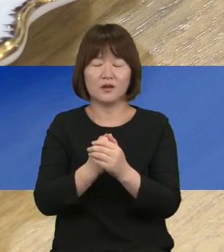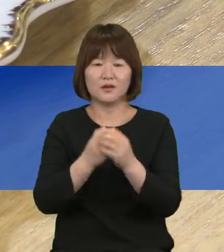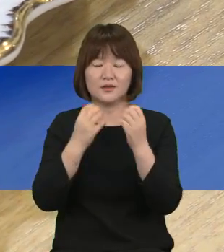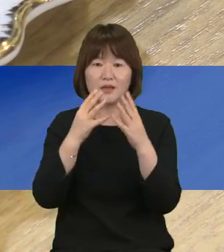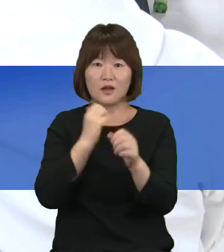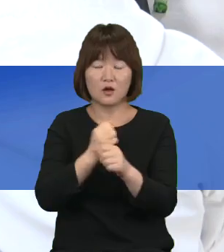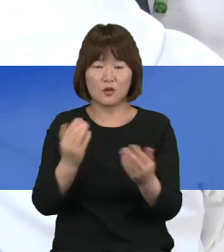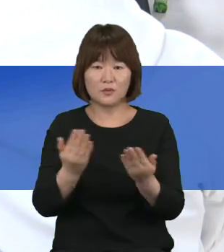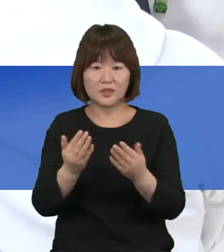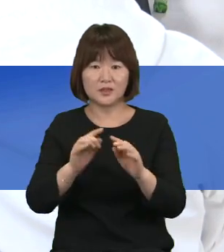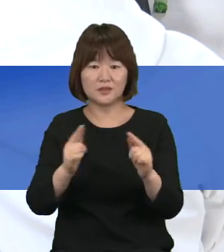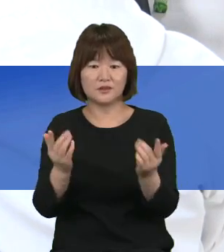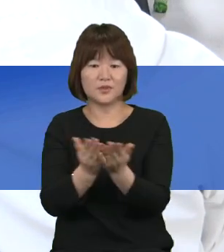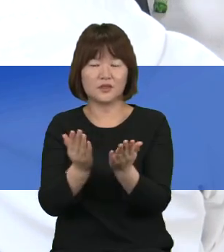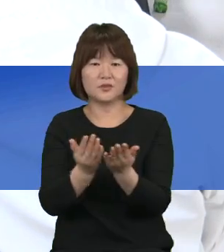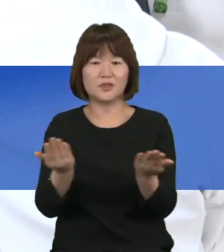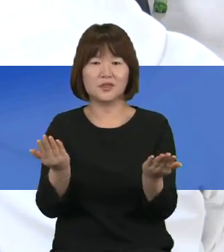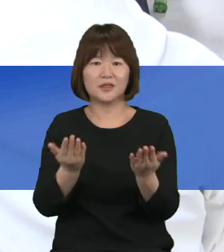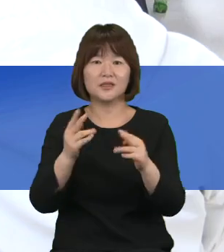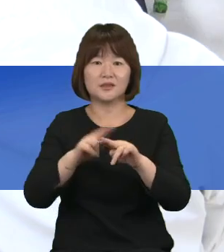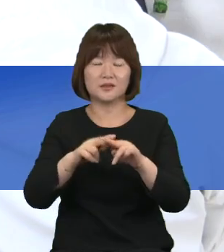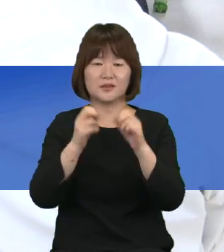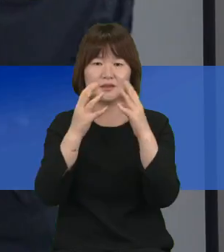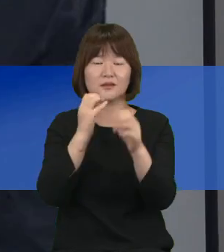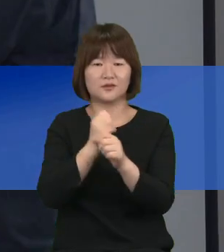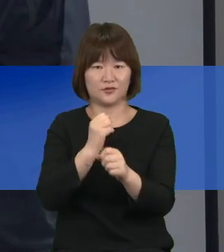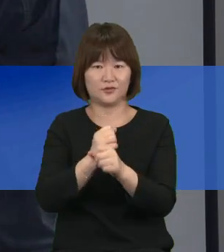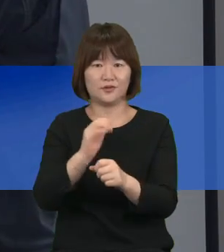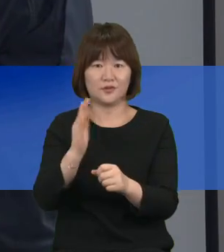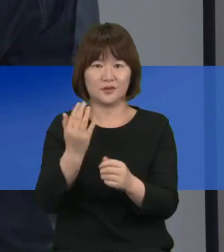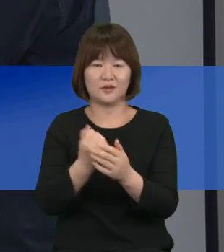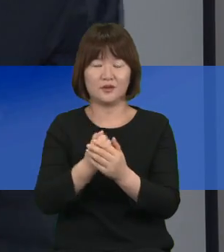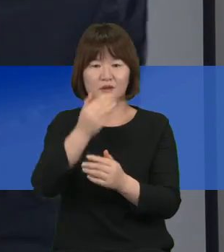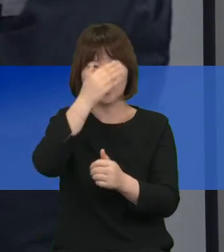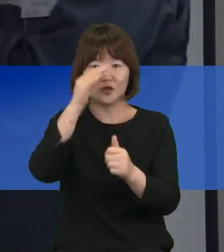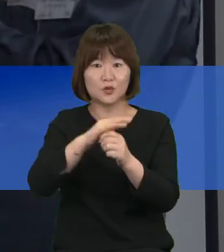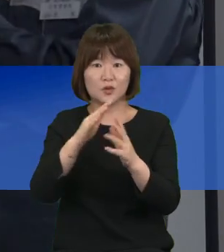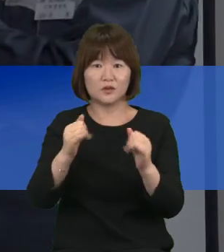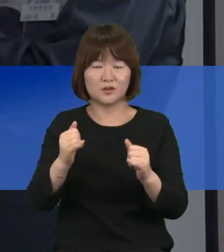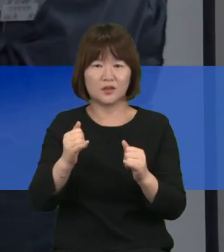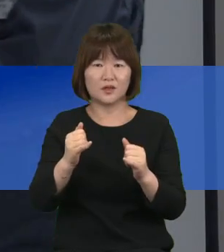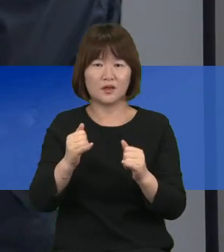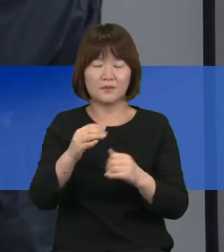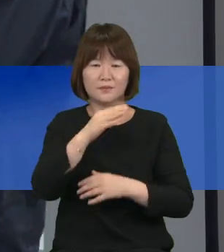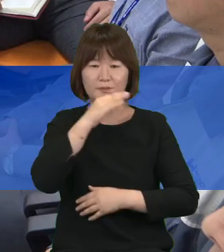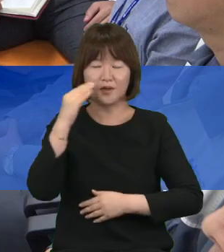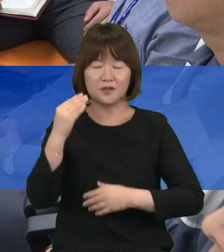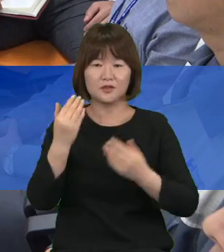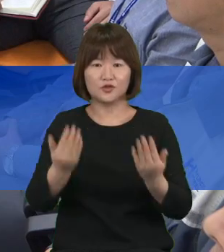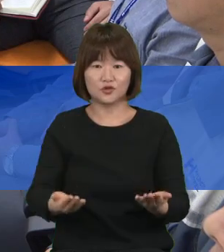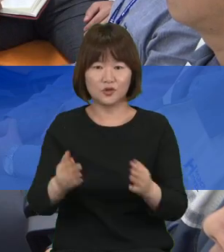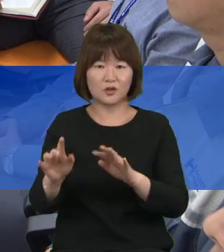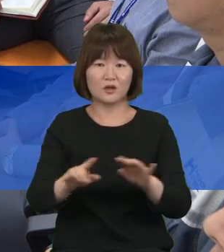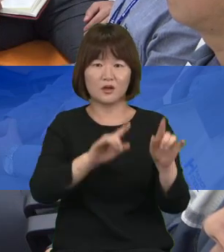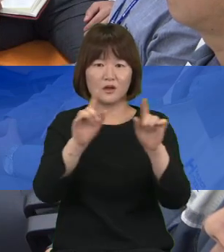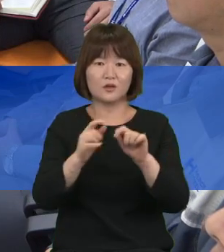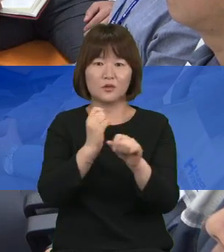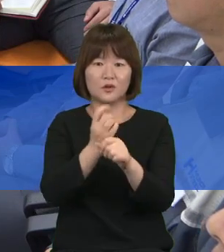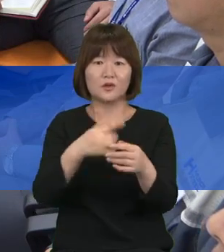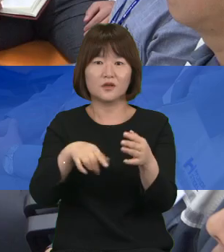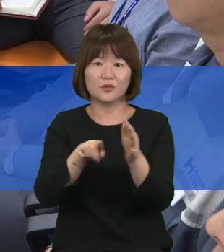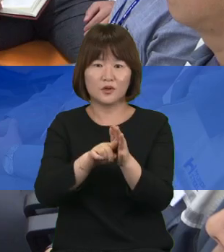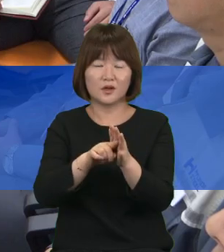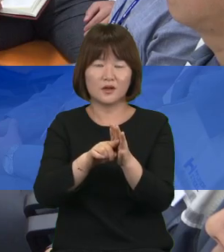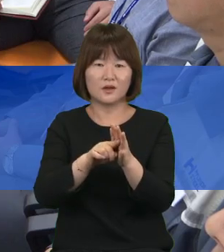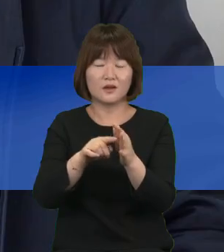및 창업 컨설팅 등 맞춤형 일자리 창출에 이바지합니다. 또 청소년들의 건전한 여가 활동을 위한 다양한